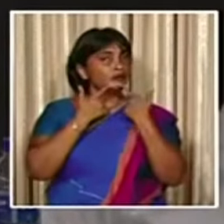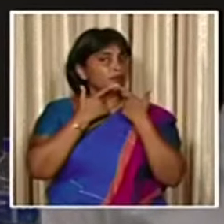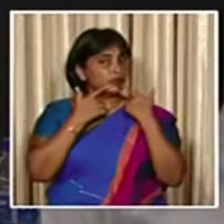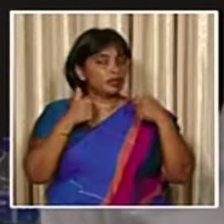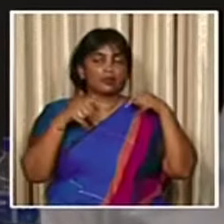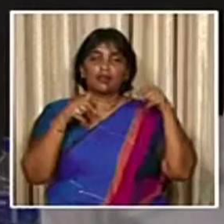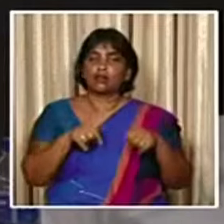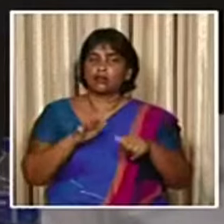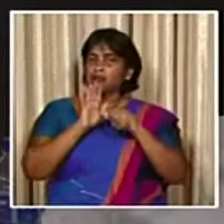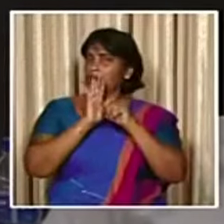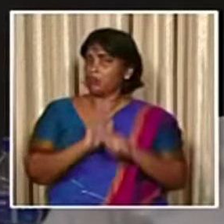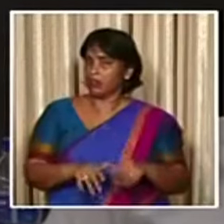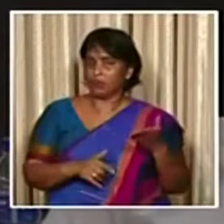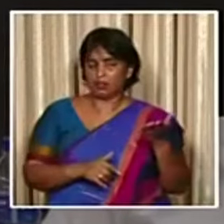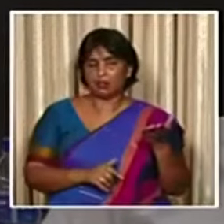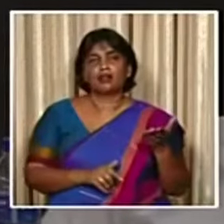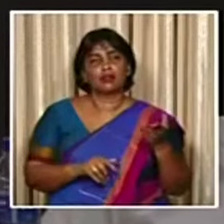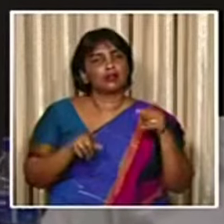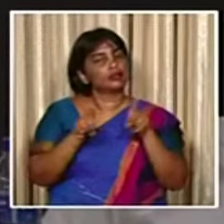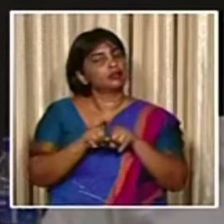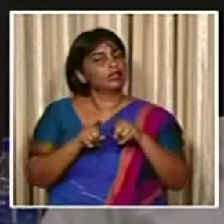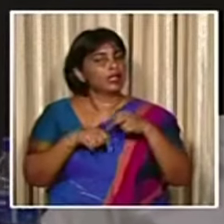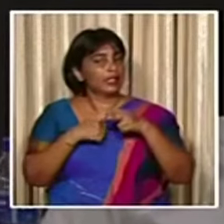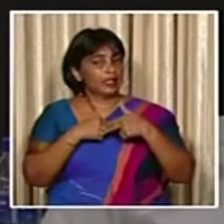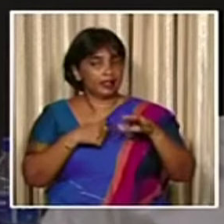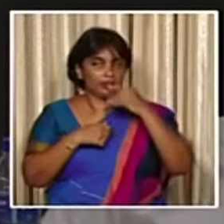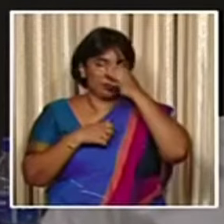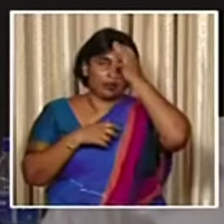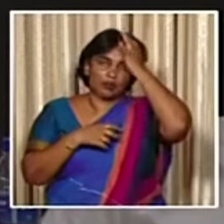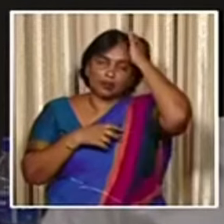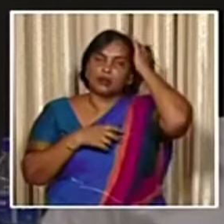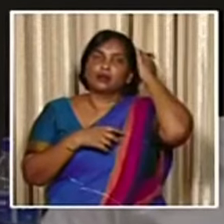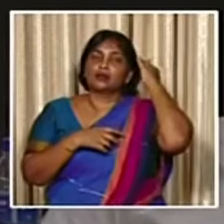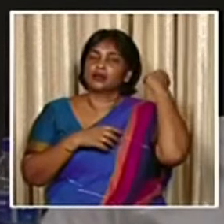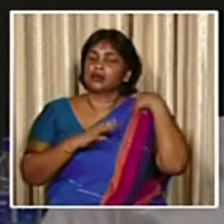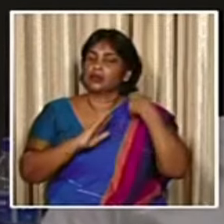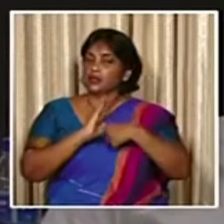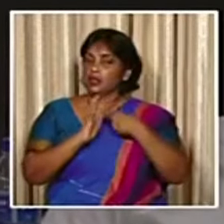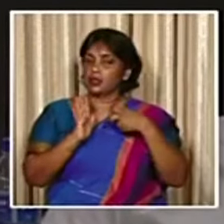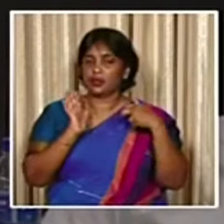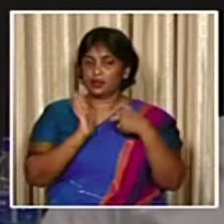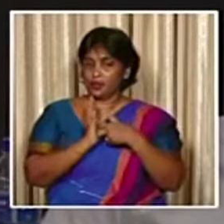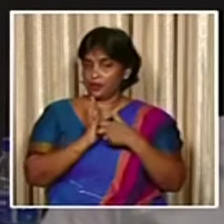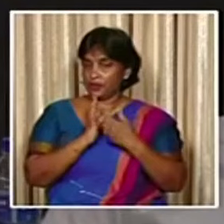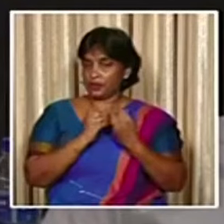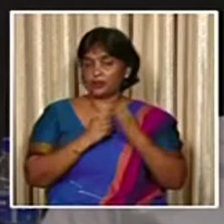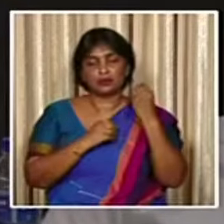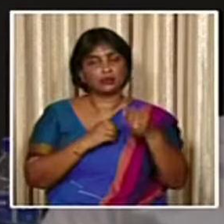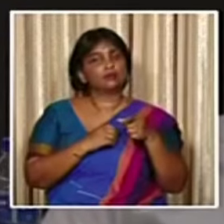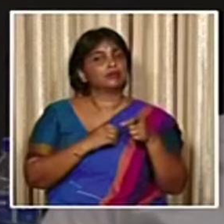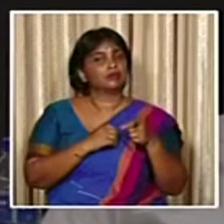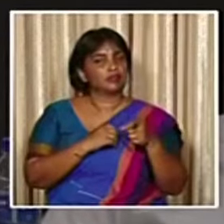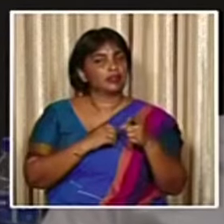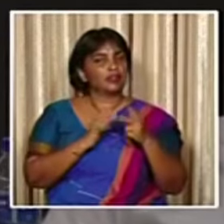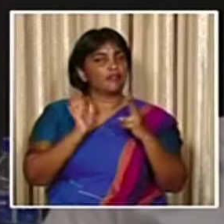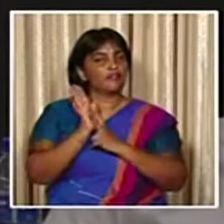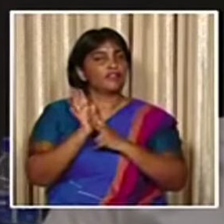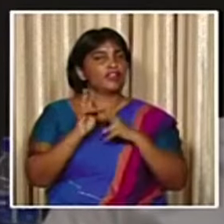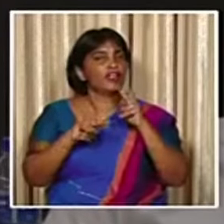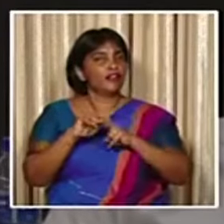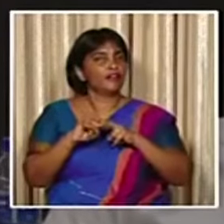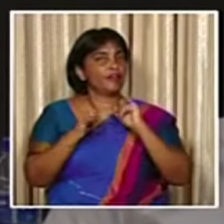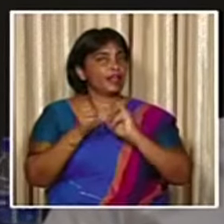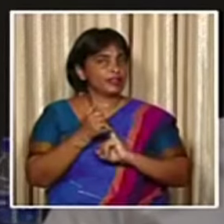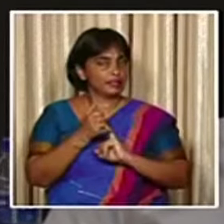නාමය අද හැල්ලුවට ලක් වෙලා තියෙනවා. ඒකට හේතුව තමයි අපේ රටේ වීසා නිකුත් කිරීම VFS